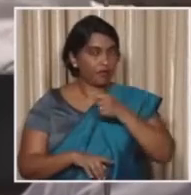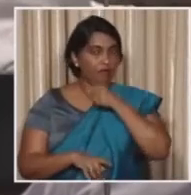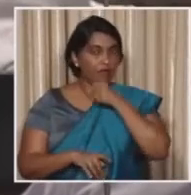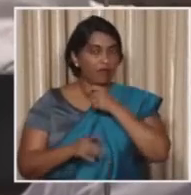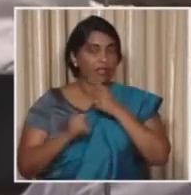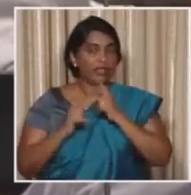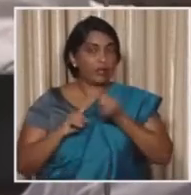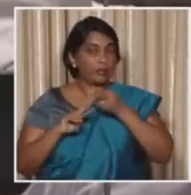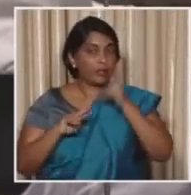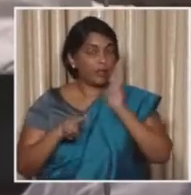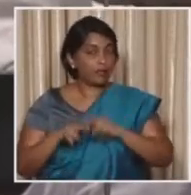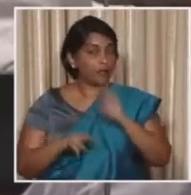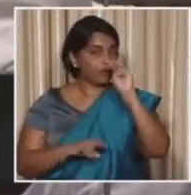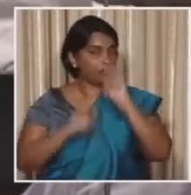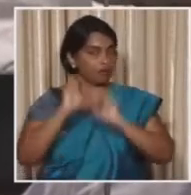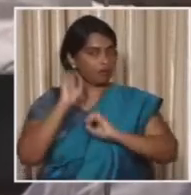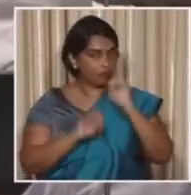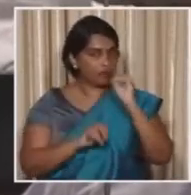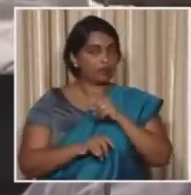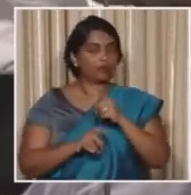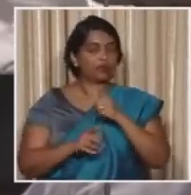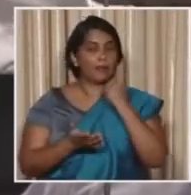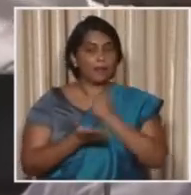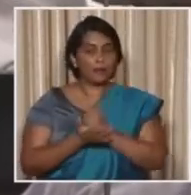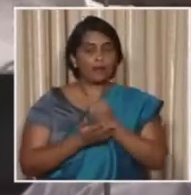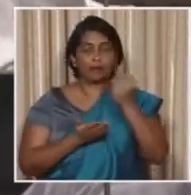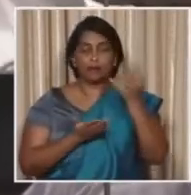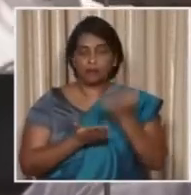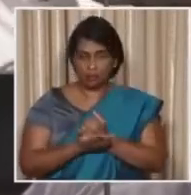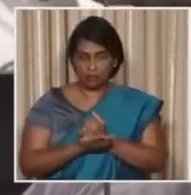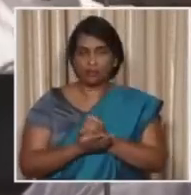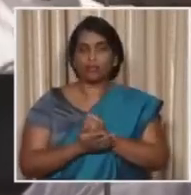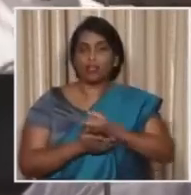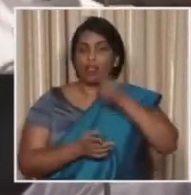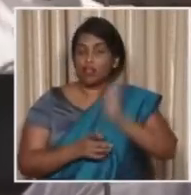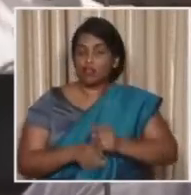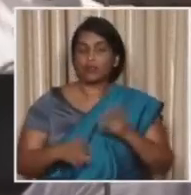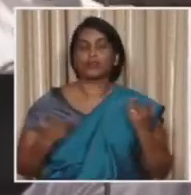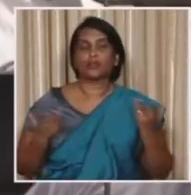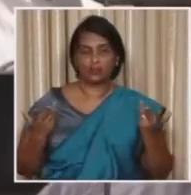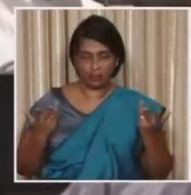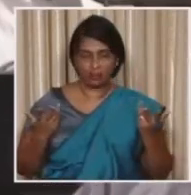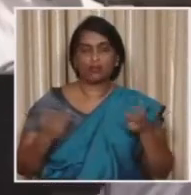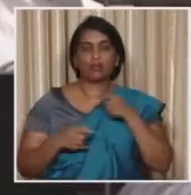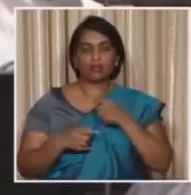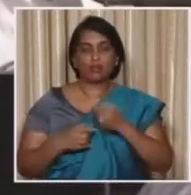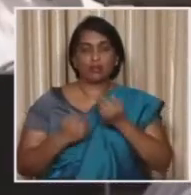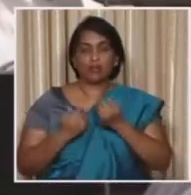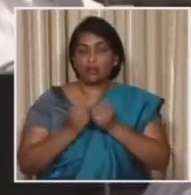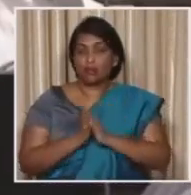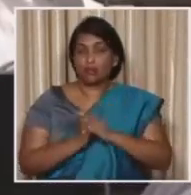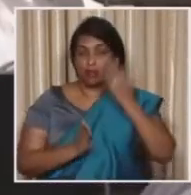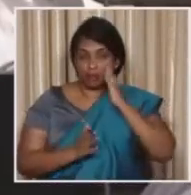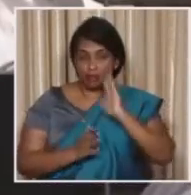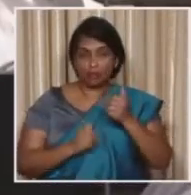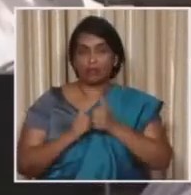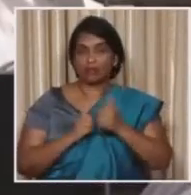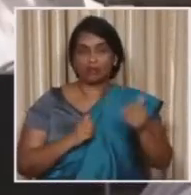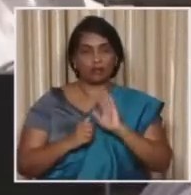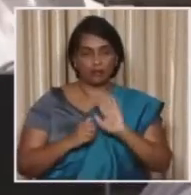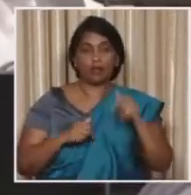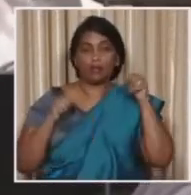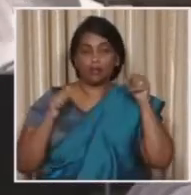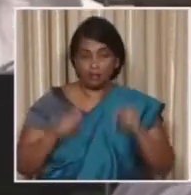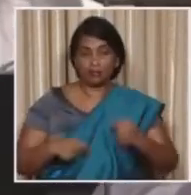වලට 130ට මේ බැඳුම් කර ප්‍රතිව්‍යුගත කරන්නට එකඟුනේ නැත්තම්. ඒ කියන්නේ ස්වේච්ඡාවෙන් කිරිලා තවදුරටත් නැහැ. දැන්